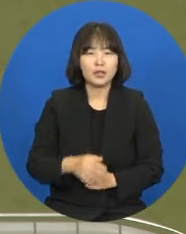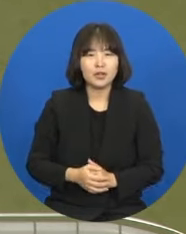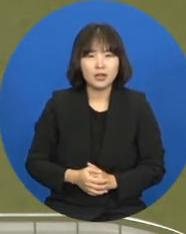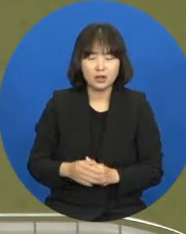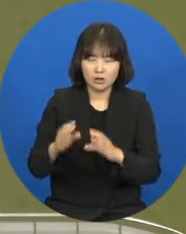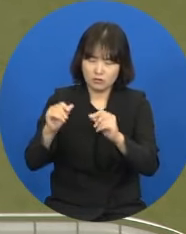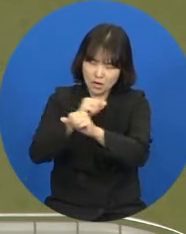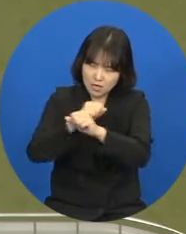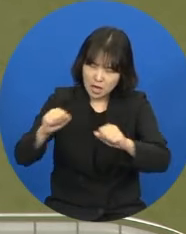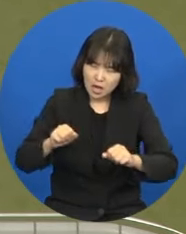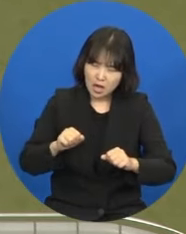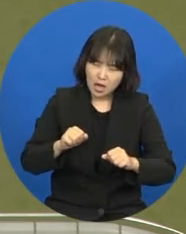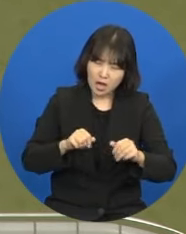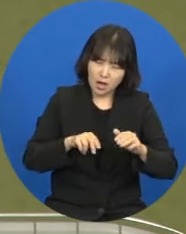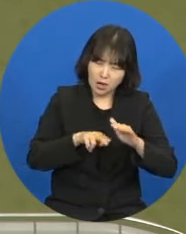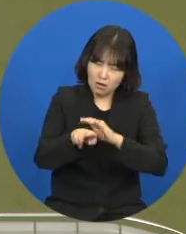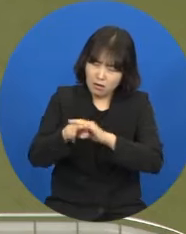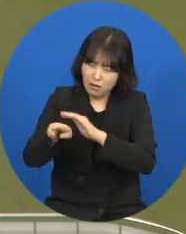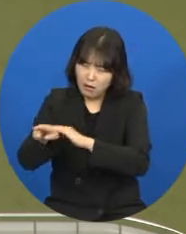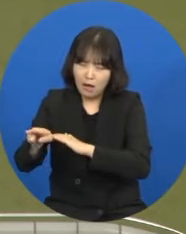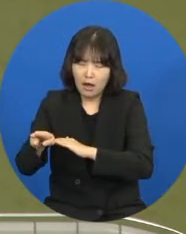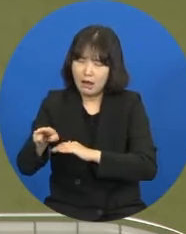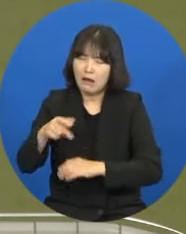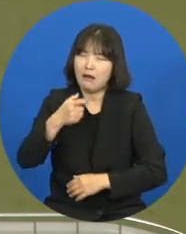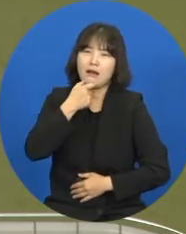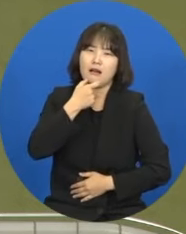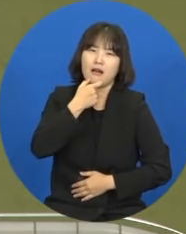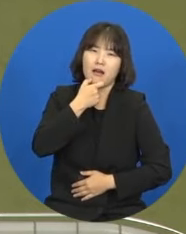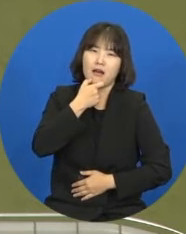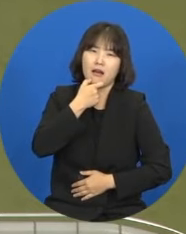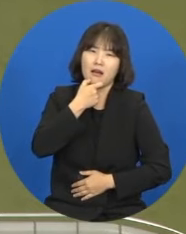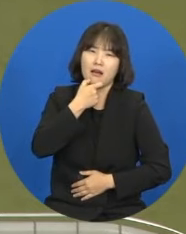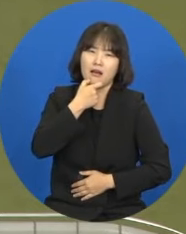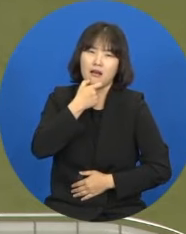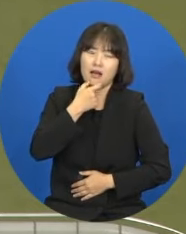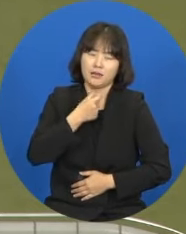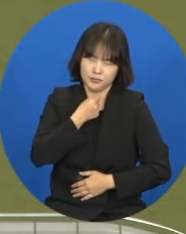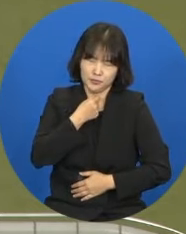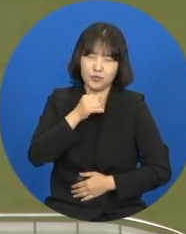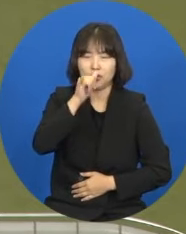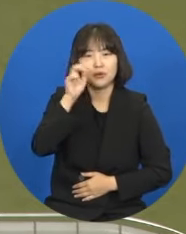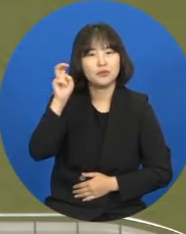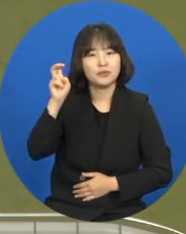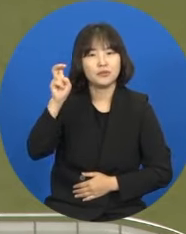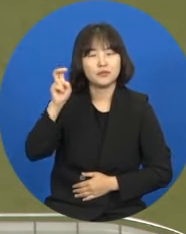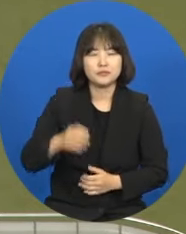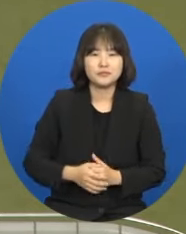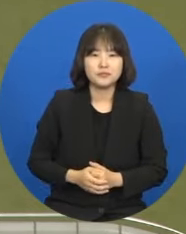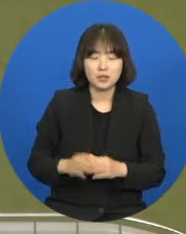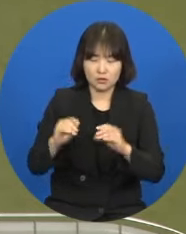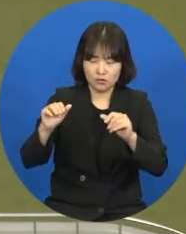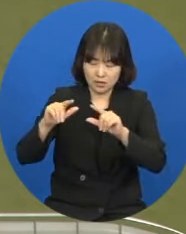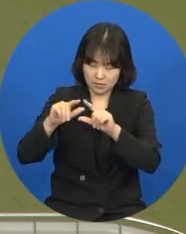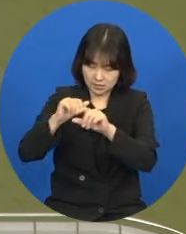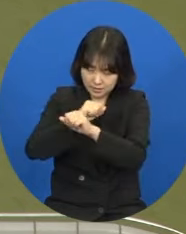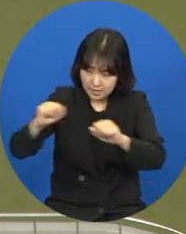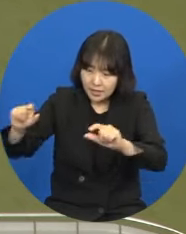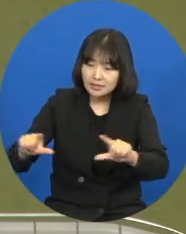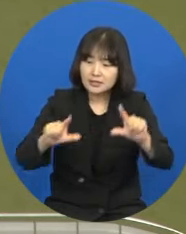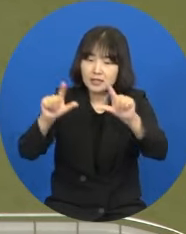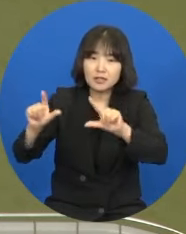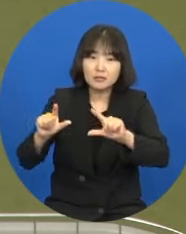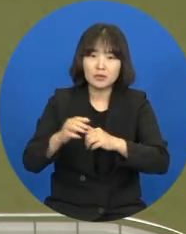광야에서 도망다니면 사는 것은 싫습니다라고 하는 그런 갈망이 있었을 거예요 광야에서 살다 보면